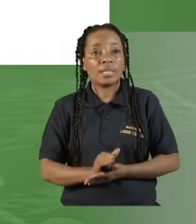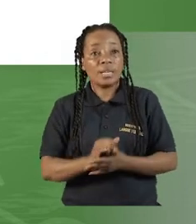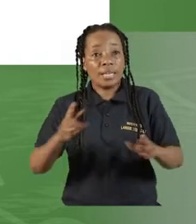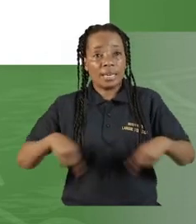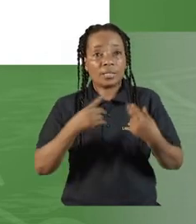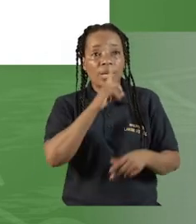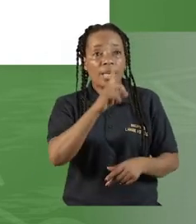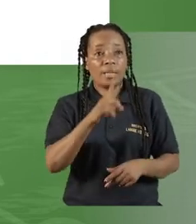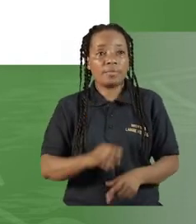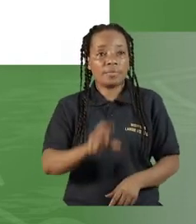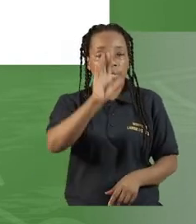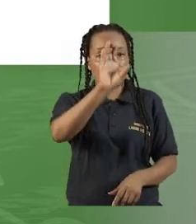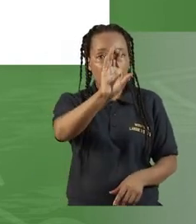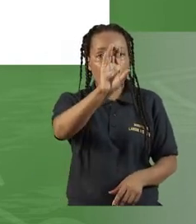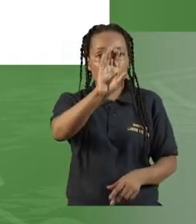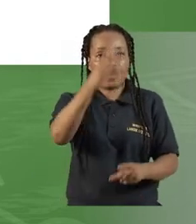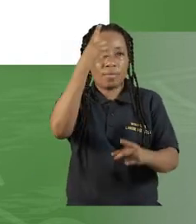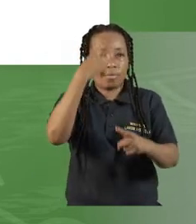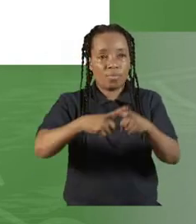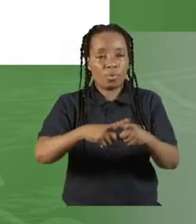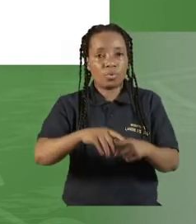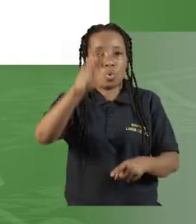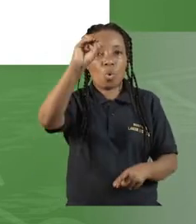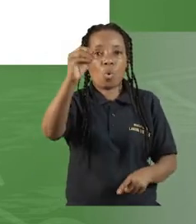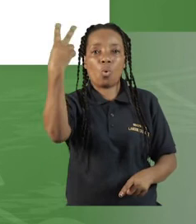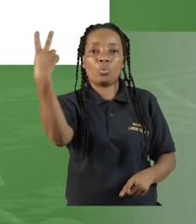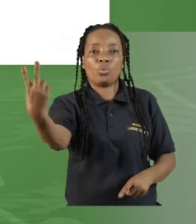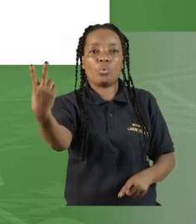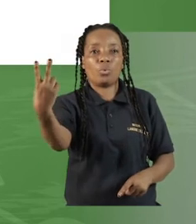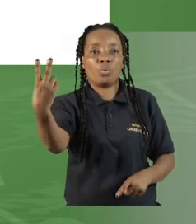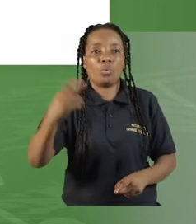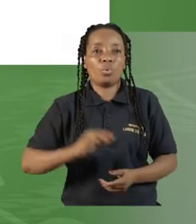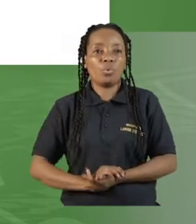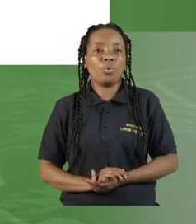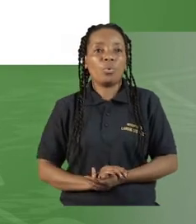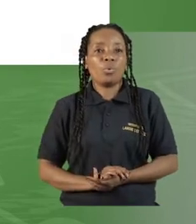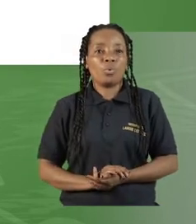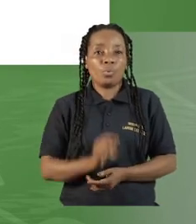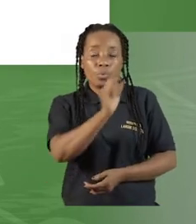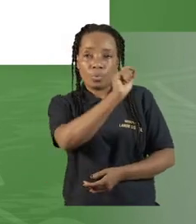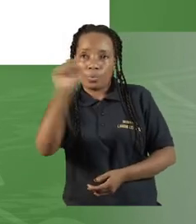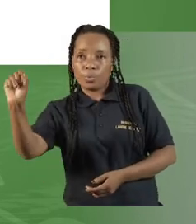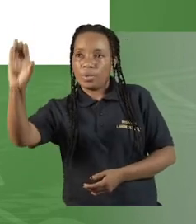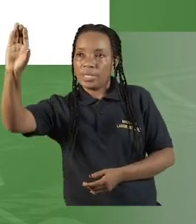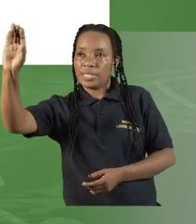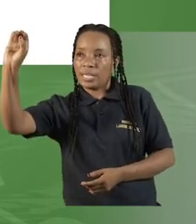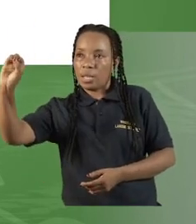carbone plus dioxygène donne CO2.